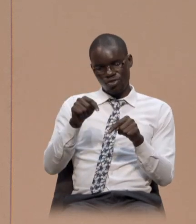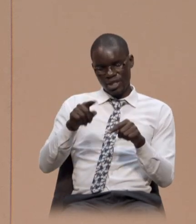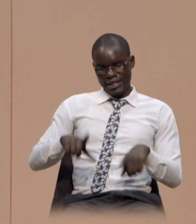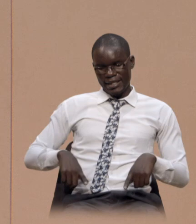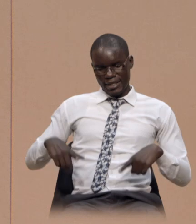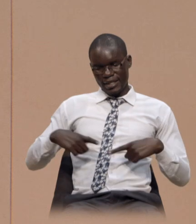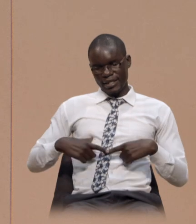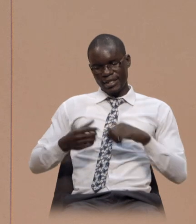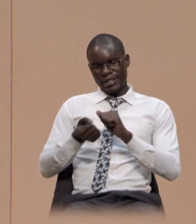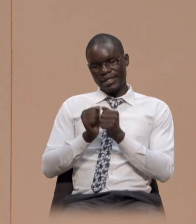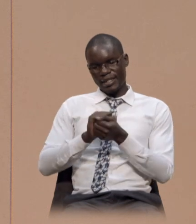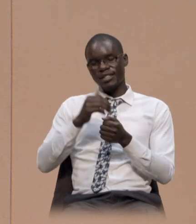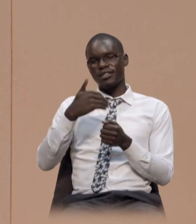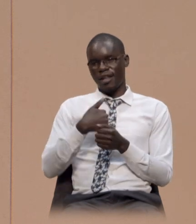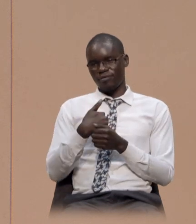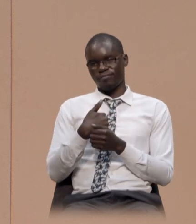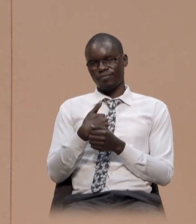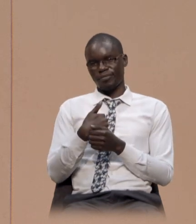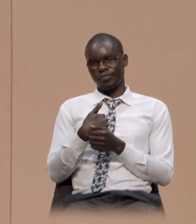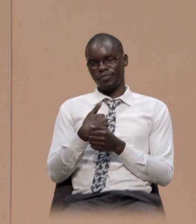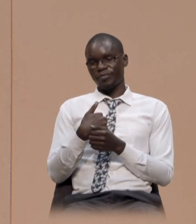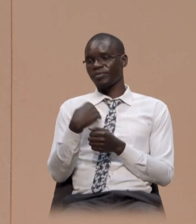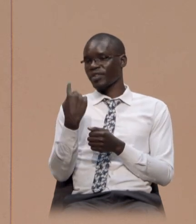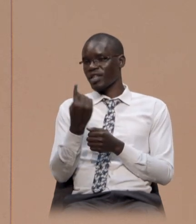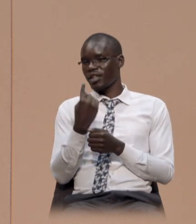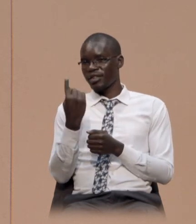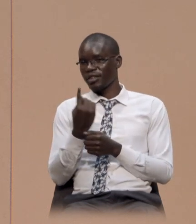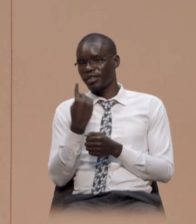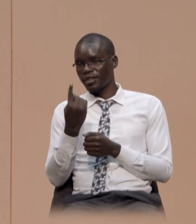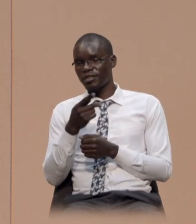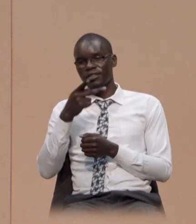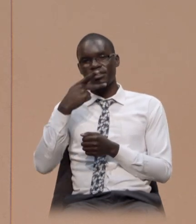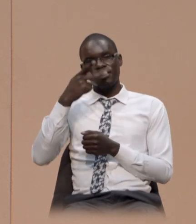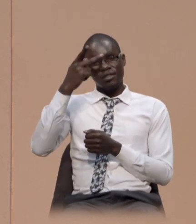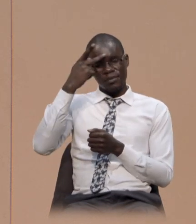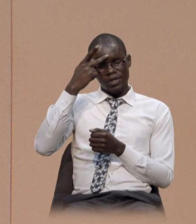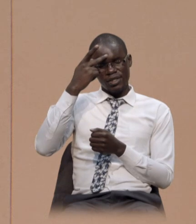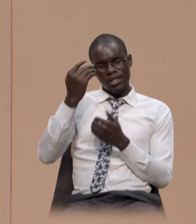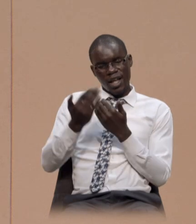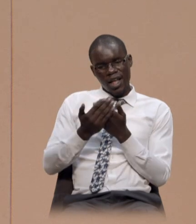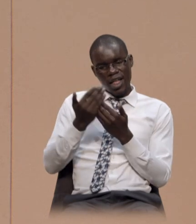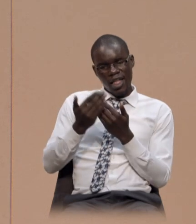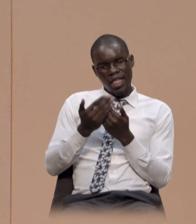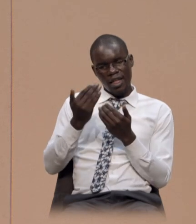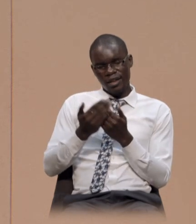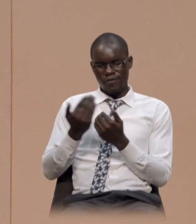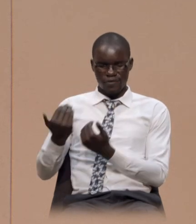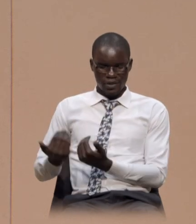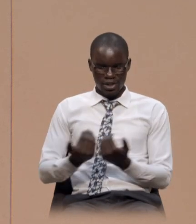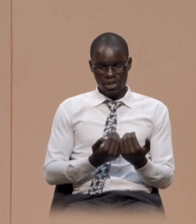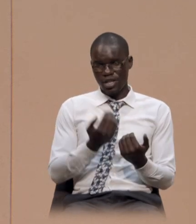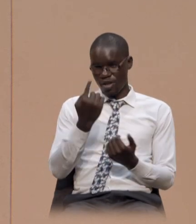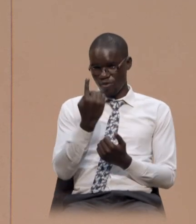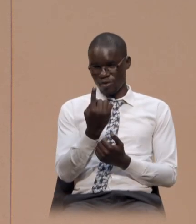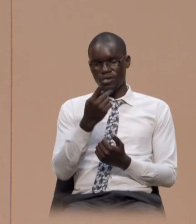watu mabadiliko imekuja. Single parenting ni kwamba ni ulezi wa watoto na mzazi mmoja.